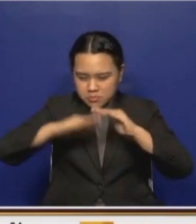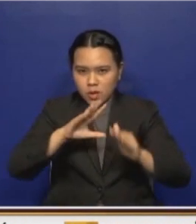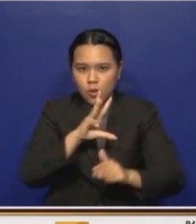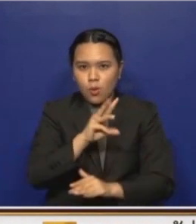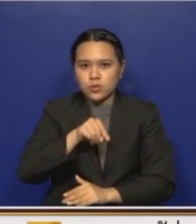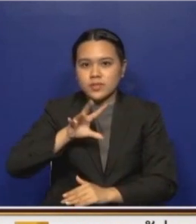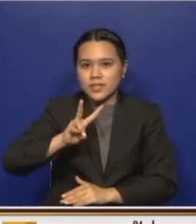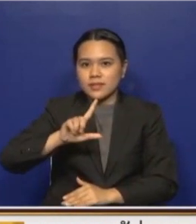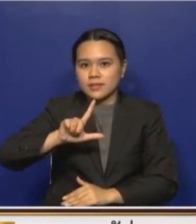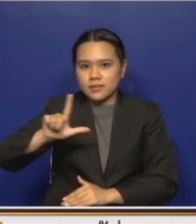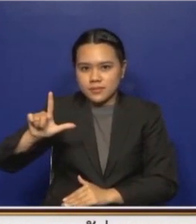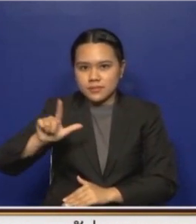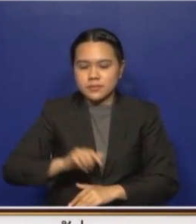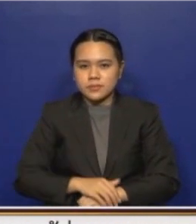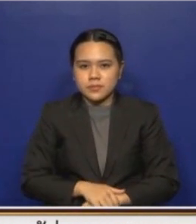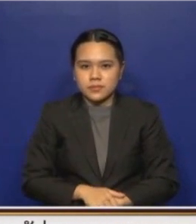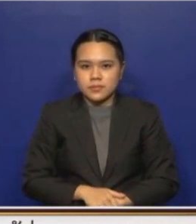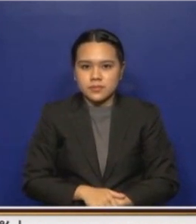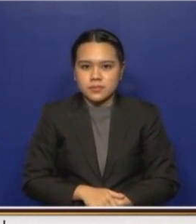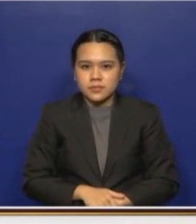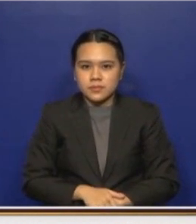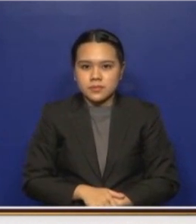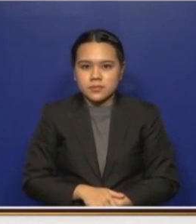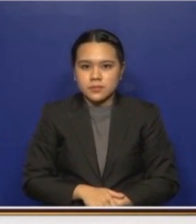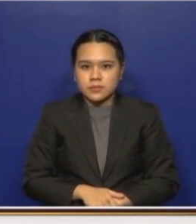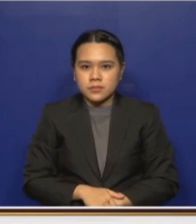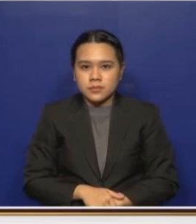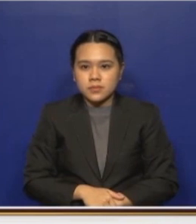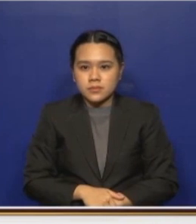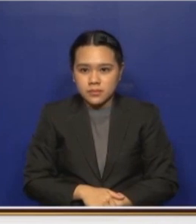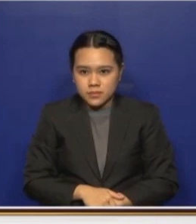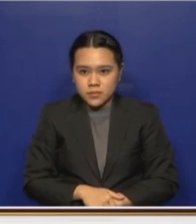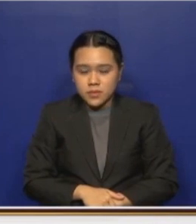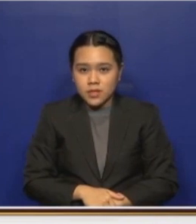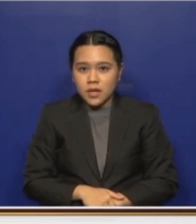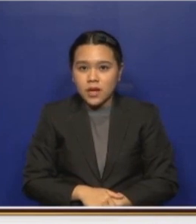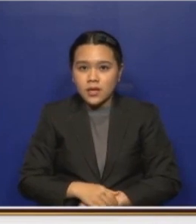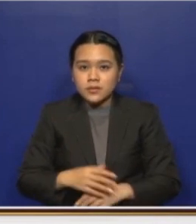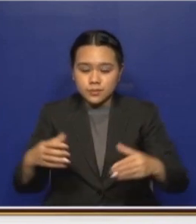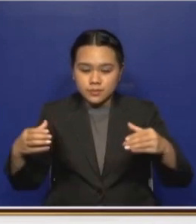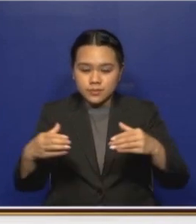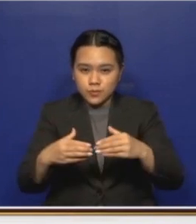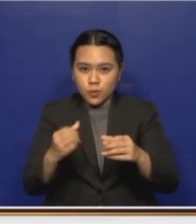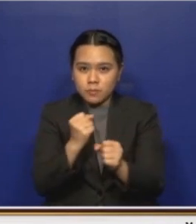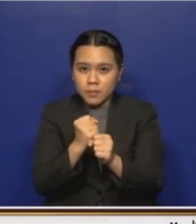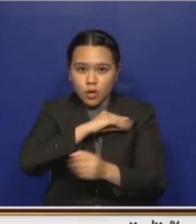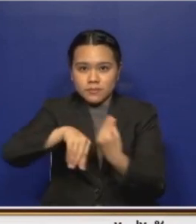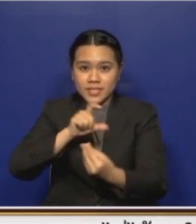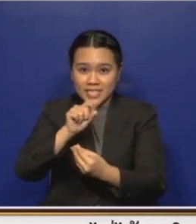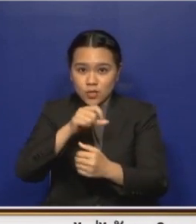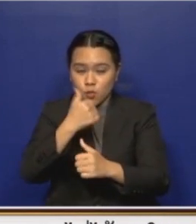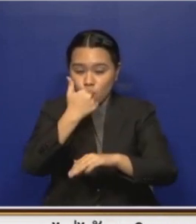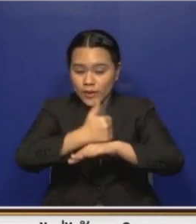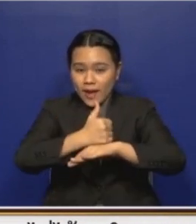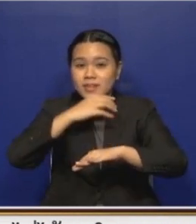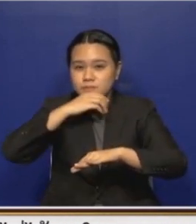เขาบอกว่าคนจนจะหายไปฮะแต่นี่ฮะพุ่ง 6.7 ล้านไปดูแ